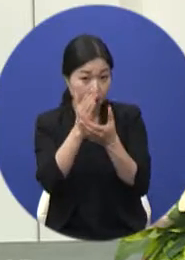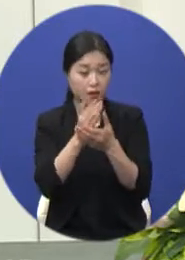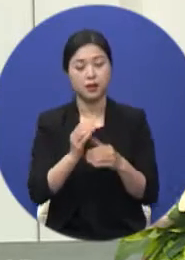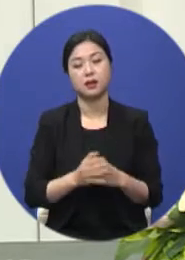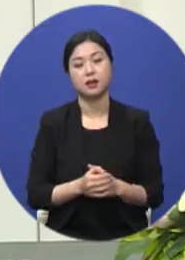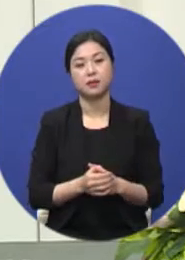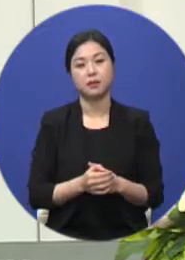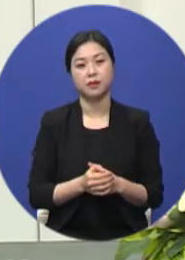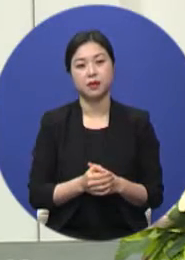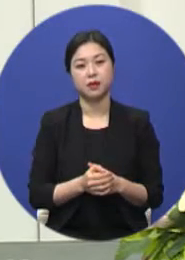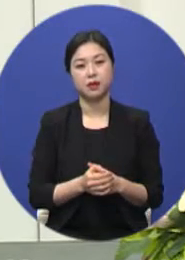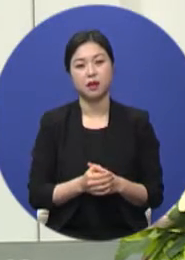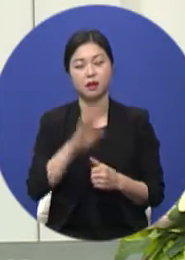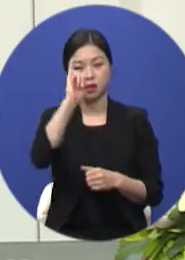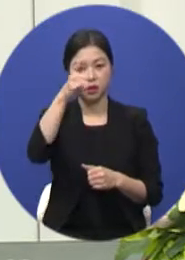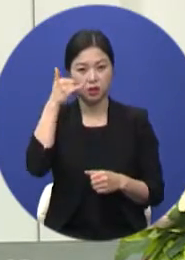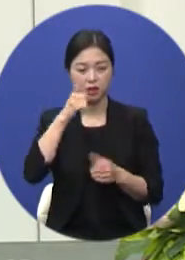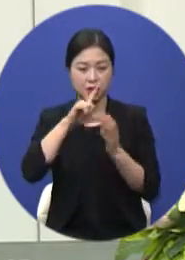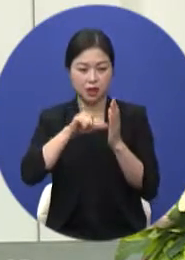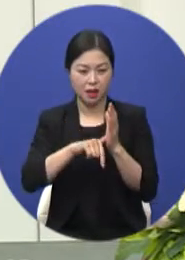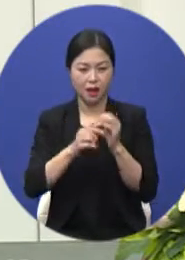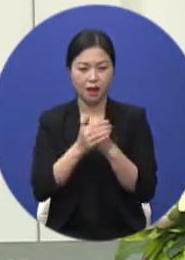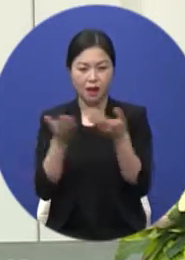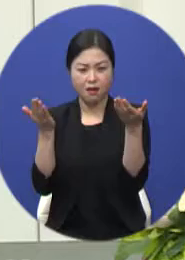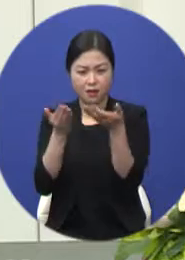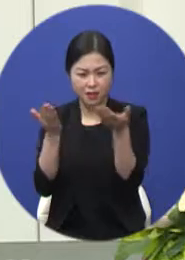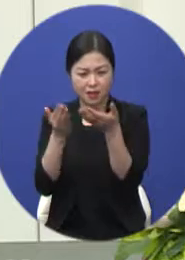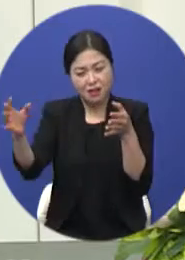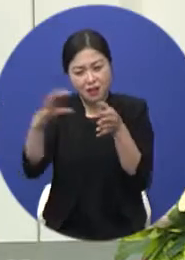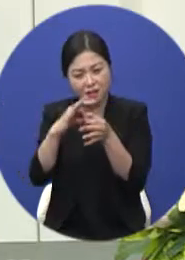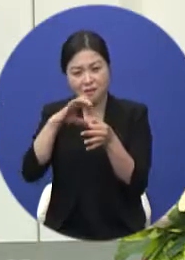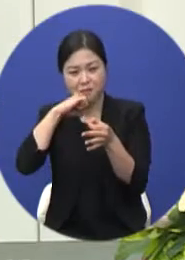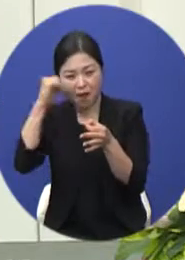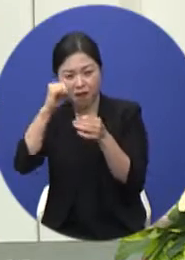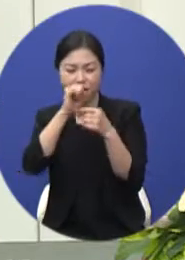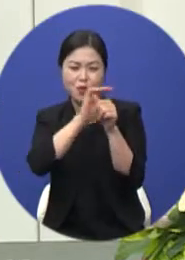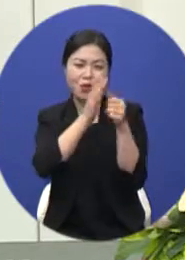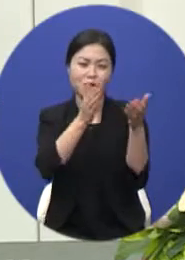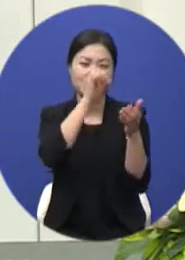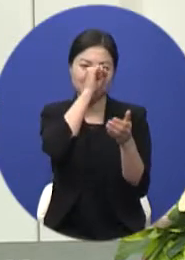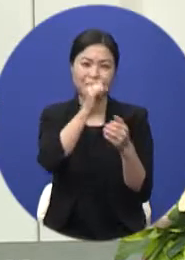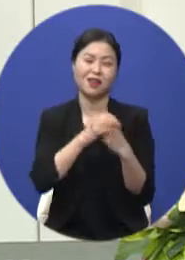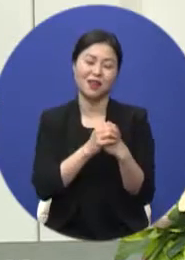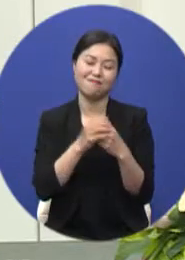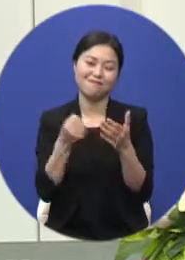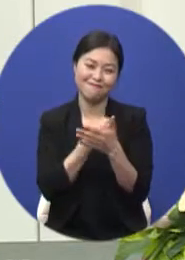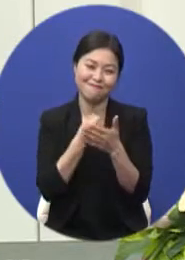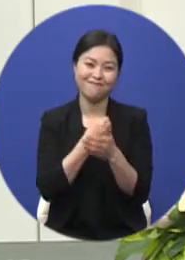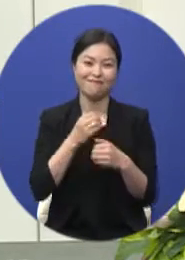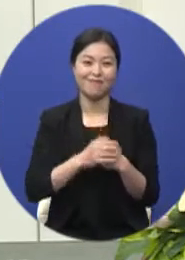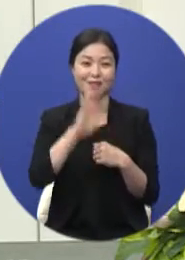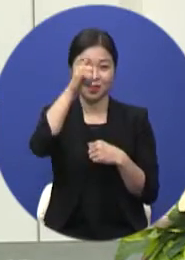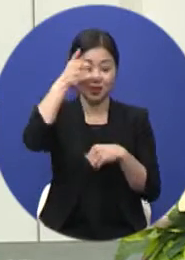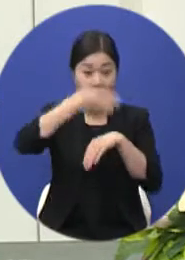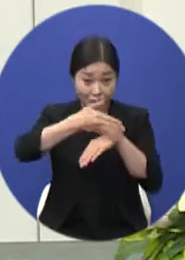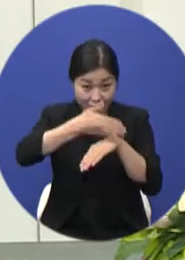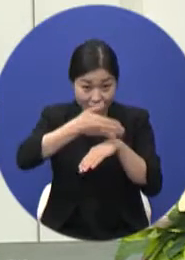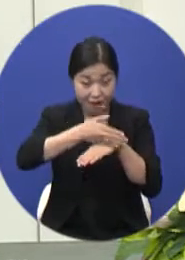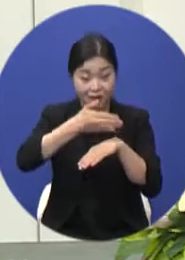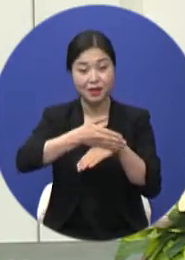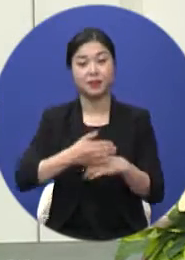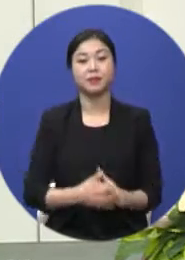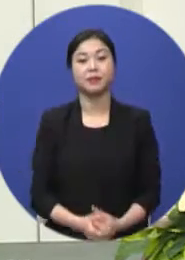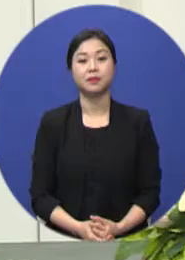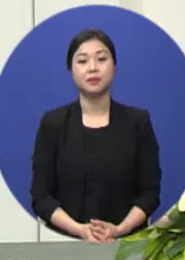죄송합니다. 이게 우리가 딱 전화 주셨을 때 취업을 딱 시켜주면 좋았을 텐데. 네, 전화 주셔서 감사드리고, 아버님 너무 예, 저 불안해하지